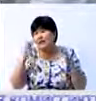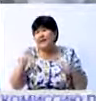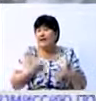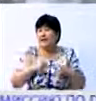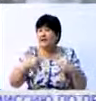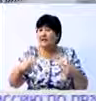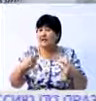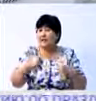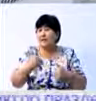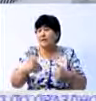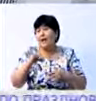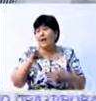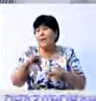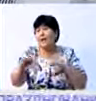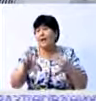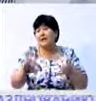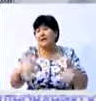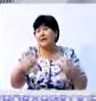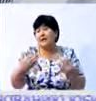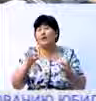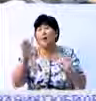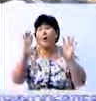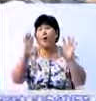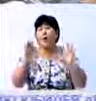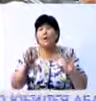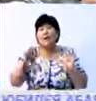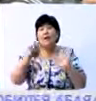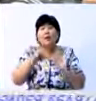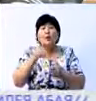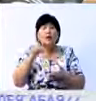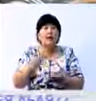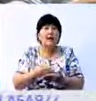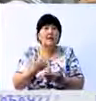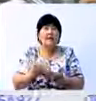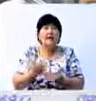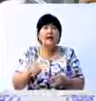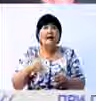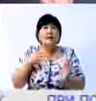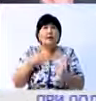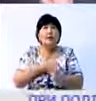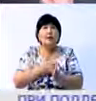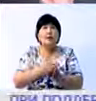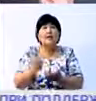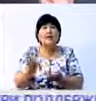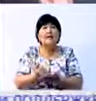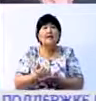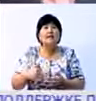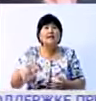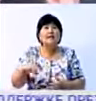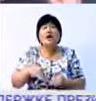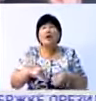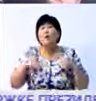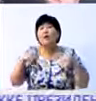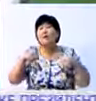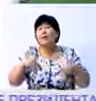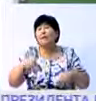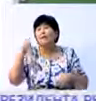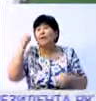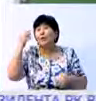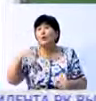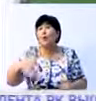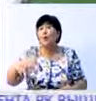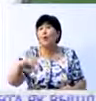организаций. Цель проекта – расширение представления о Конституции и заложенных в ней ценностях, осознание ее роли в достижениях страны, повышение правовой культуры